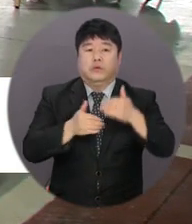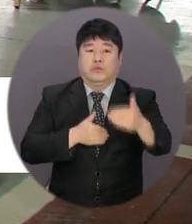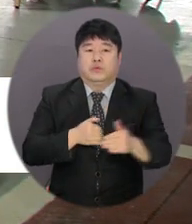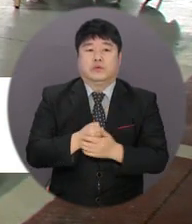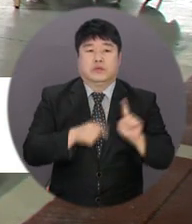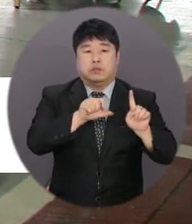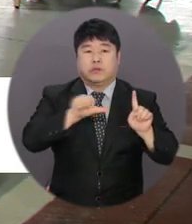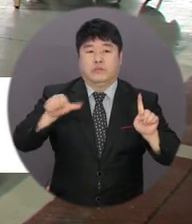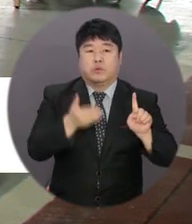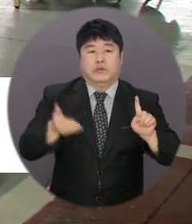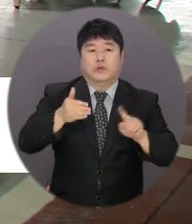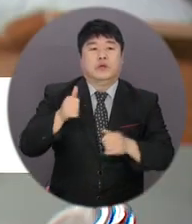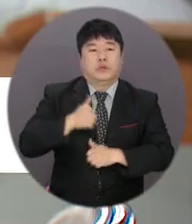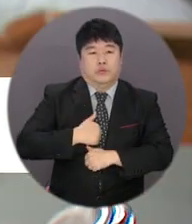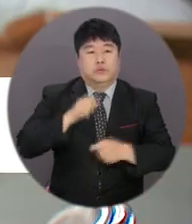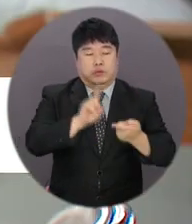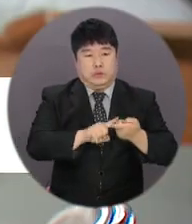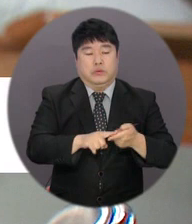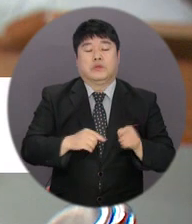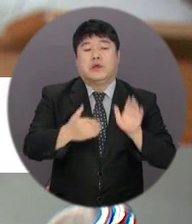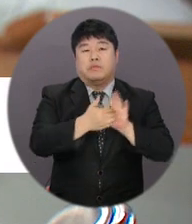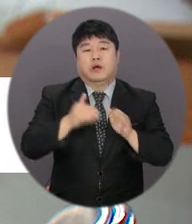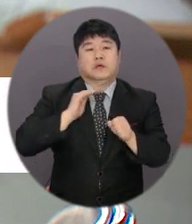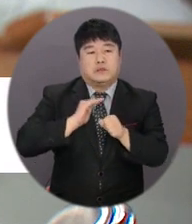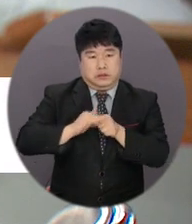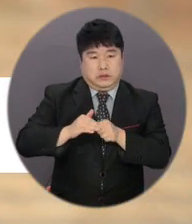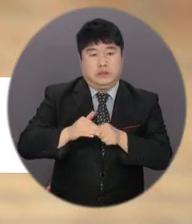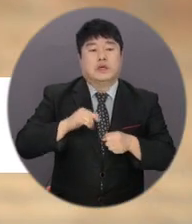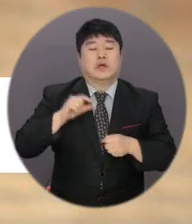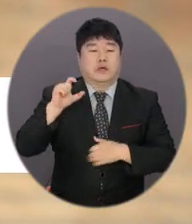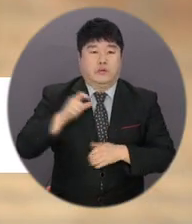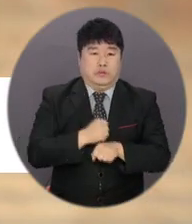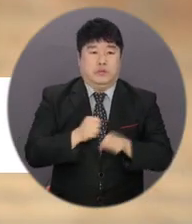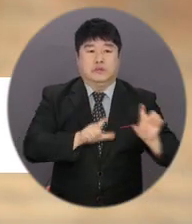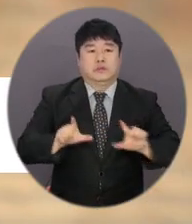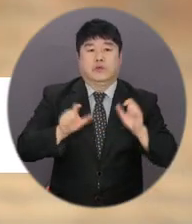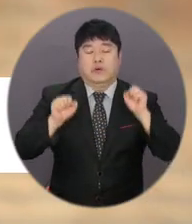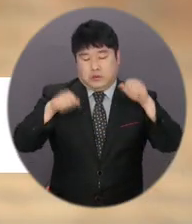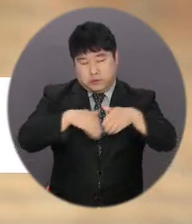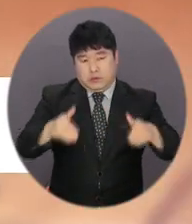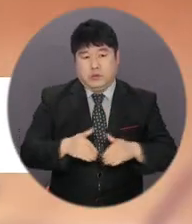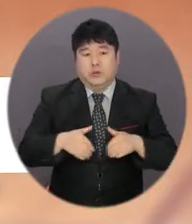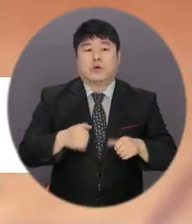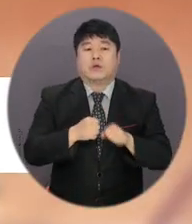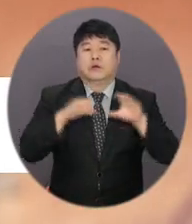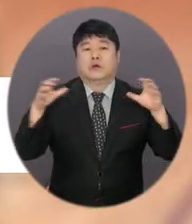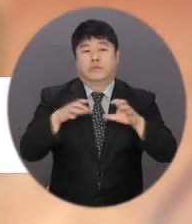두기는 1.5단계를 유지하되 방역수칙을 강화했습니다. 생활체육 동호회 활동은 집합을